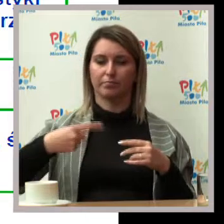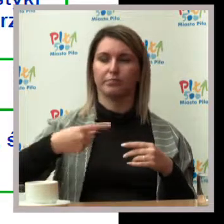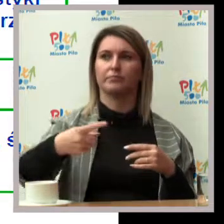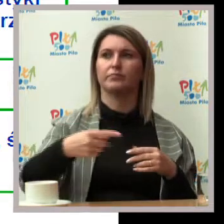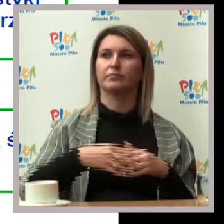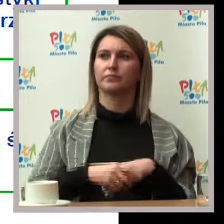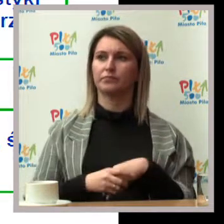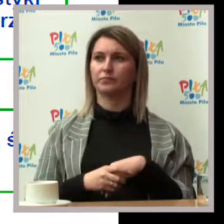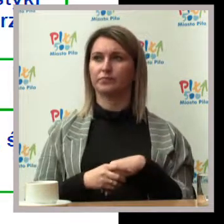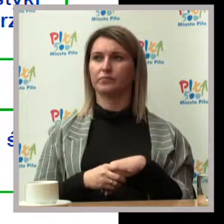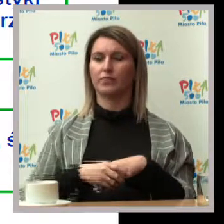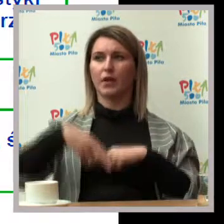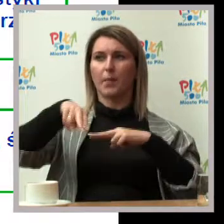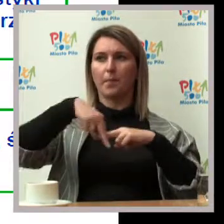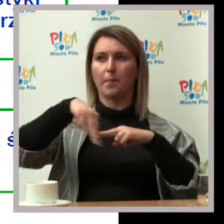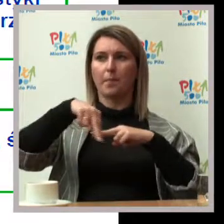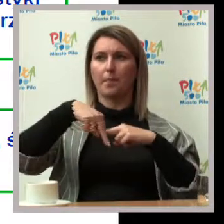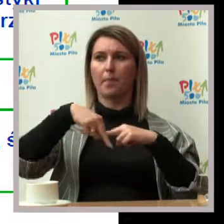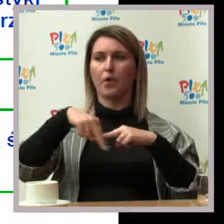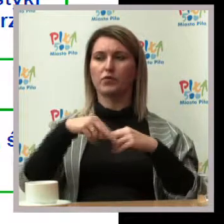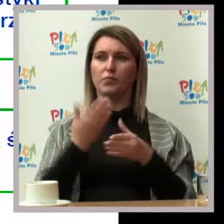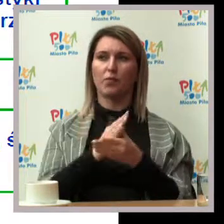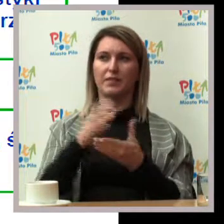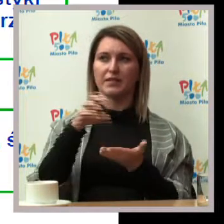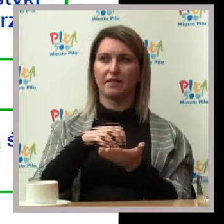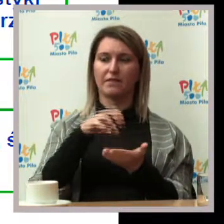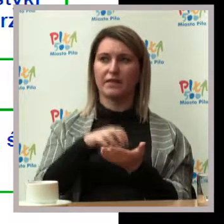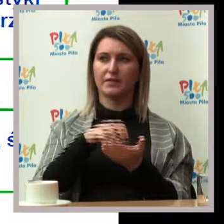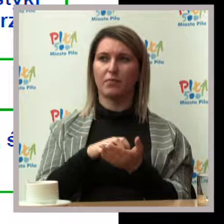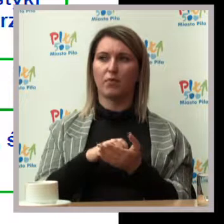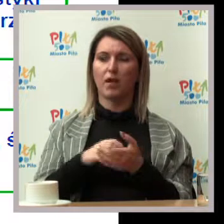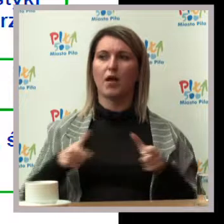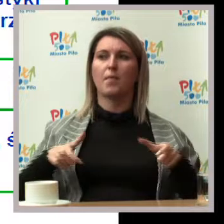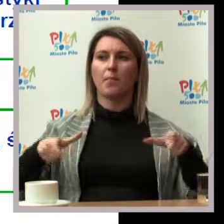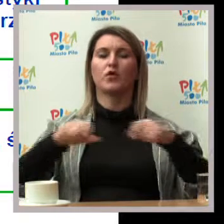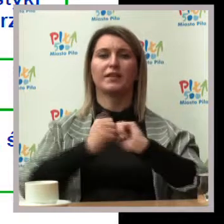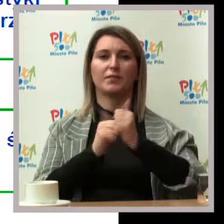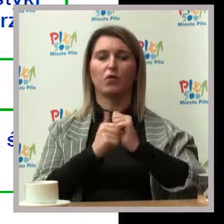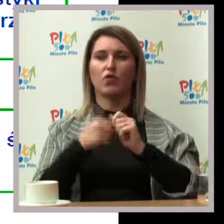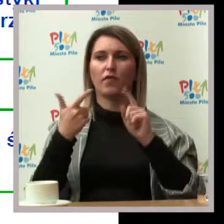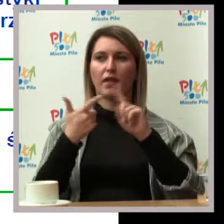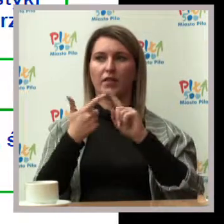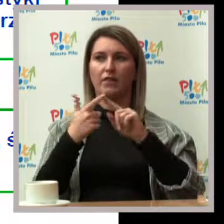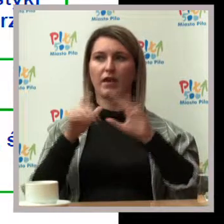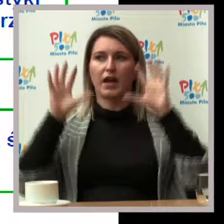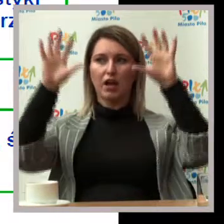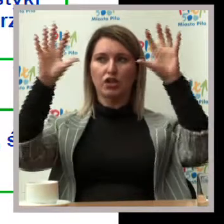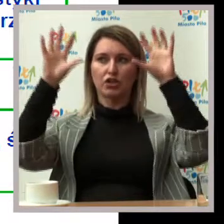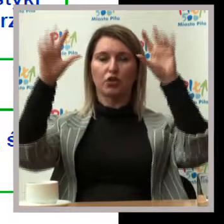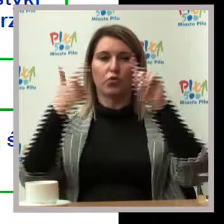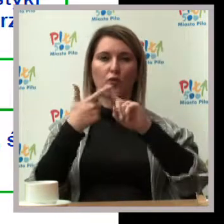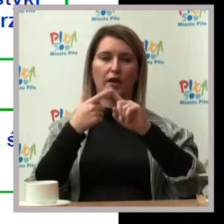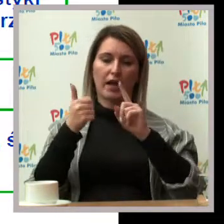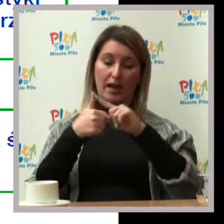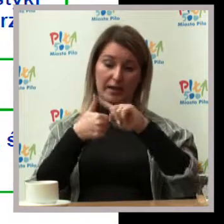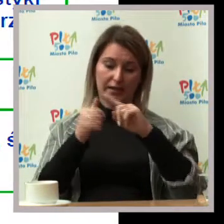terenami nadrzecznymi w rejonie ulicy Dąbrowskiego. Wybudowane zostaną boiska sportowe, 2 do siatkówki, 1 do koszykówki. Zagospodarujemy oczywiście